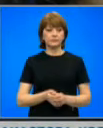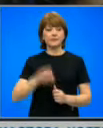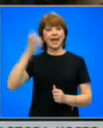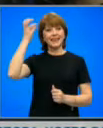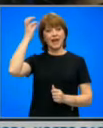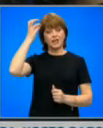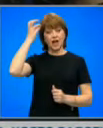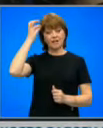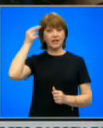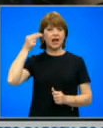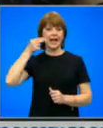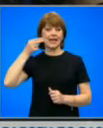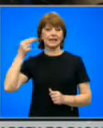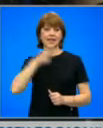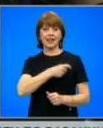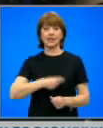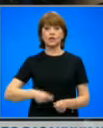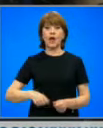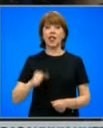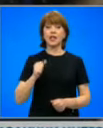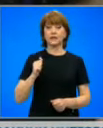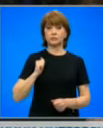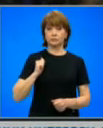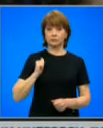Държавна агенция национална сигурност има